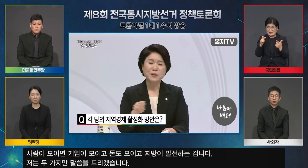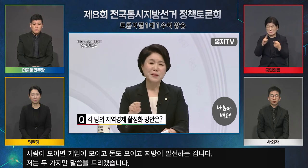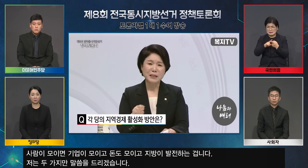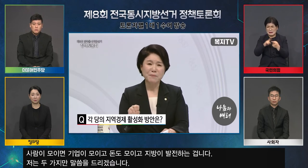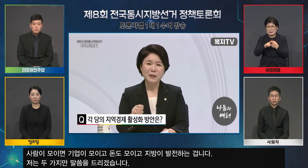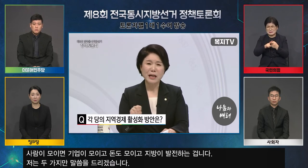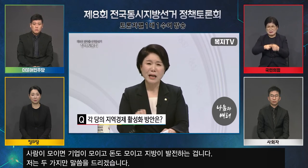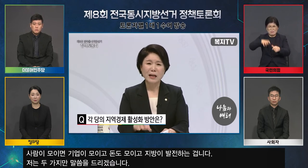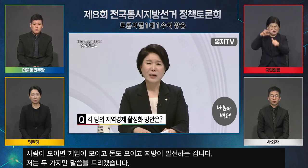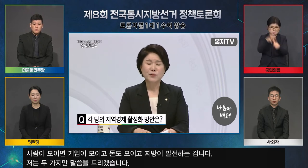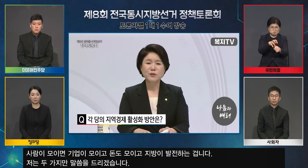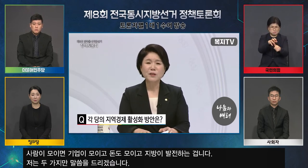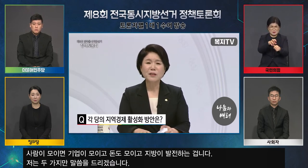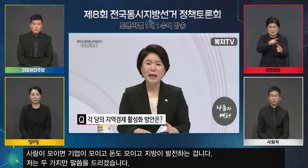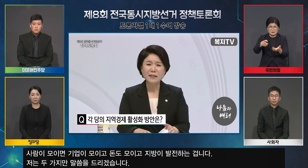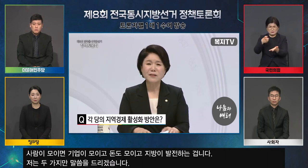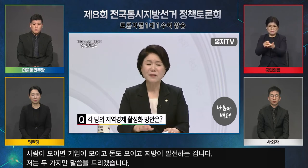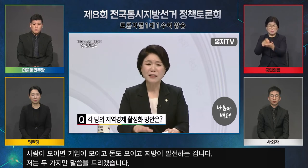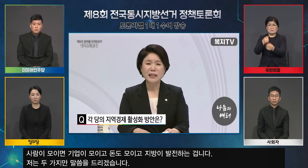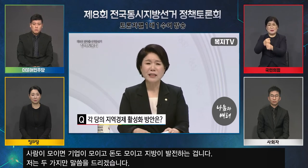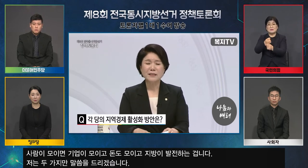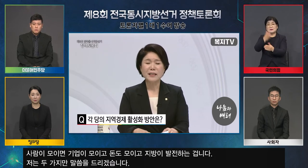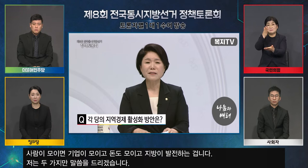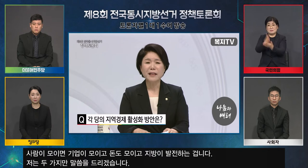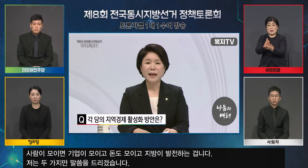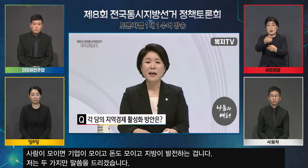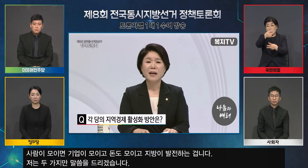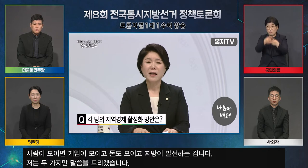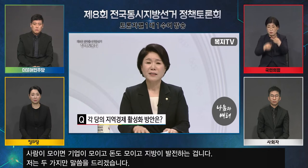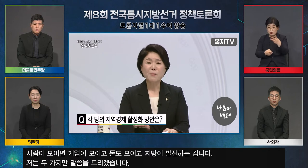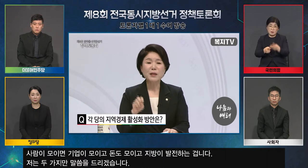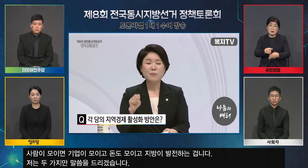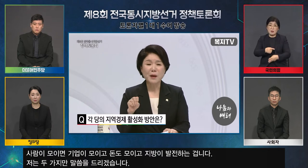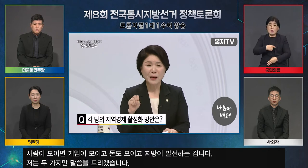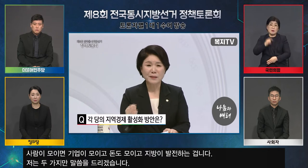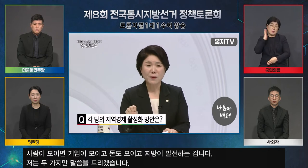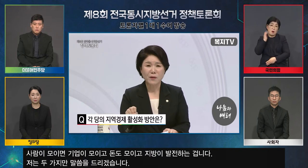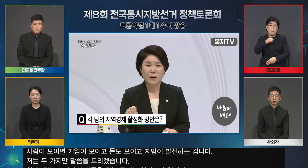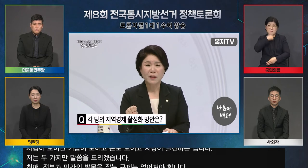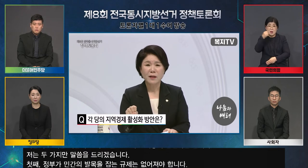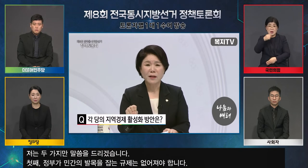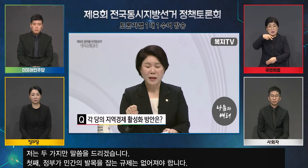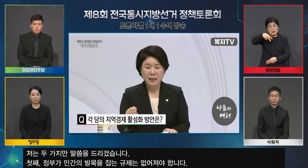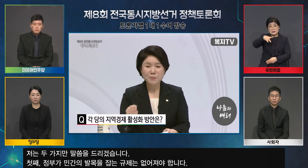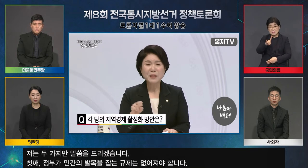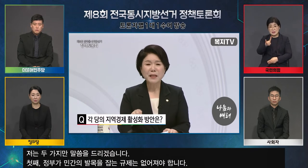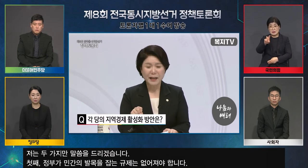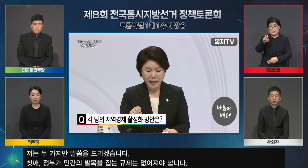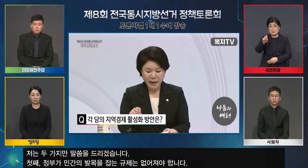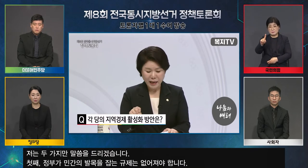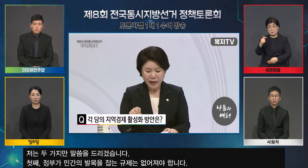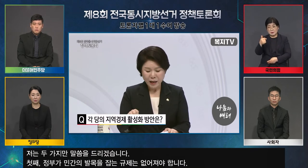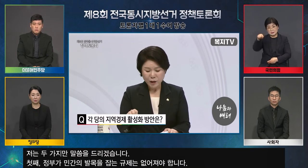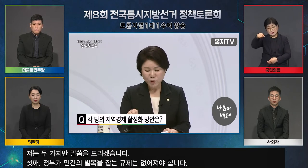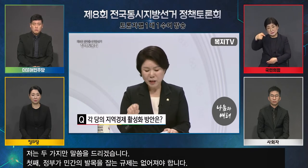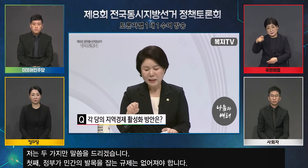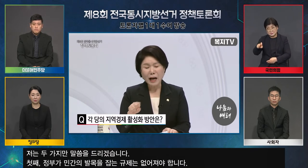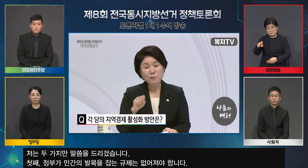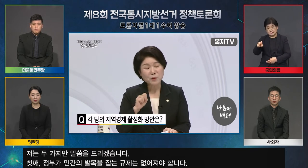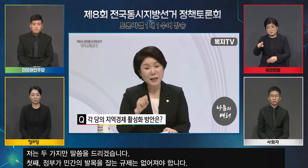규제는 없어져야 됩니다. 윤석열 당선인이 최근에 새만금에 가서 임기 내에